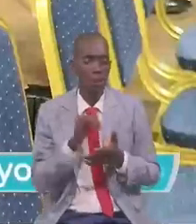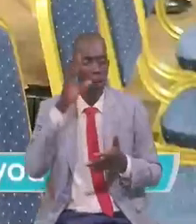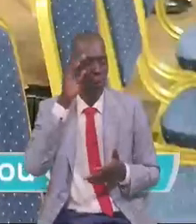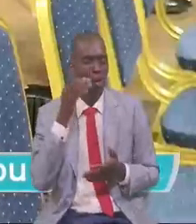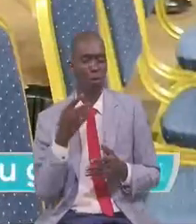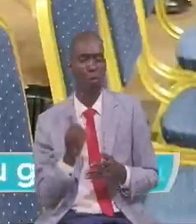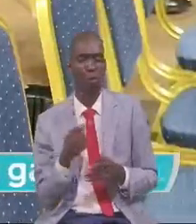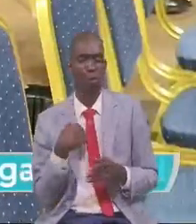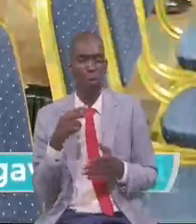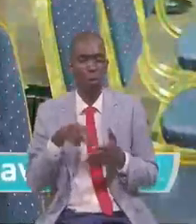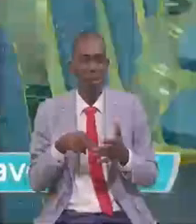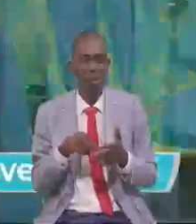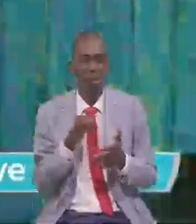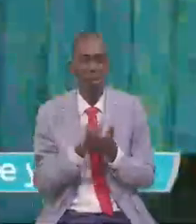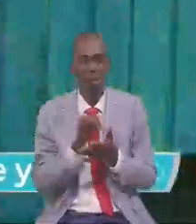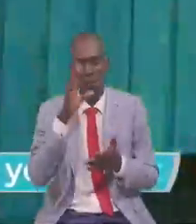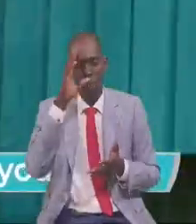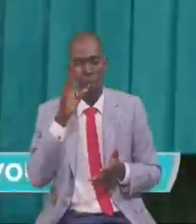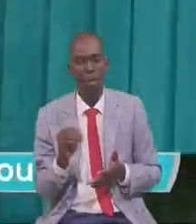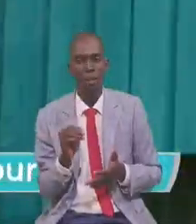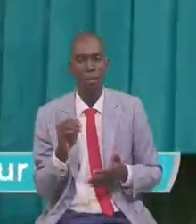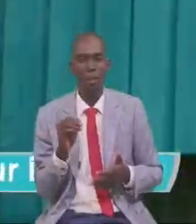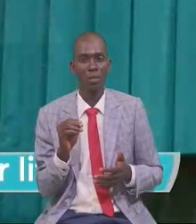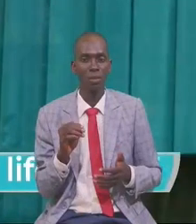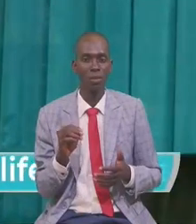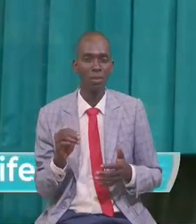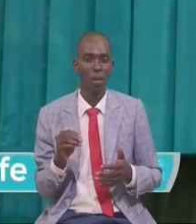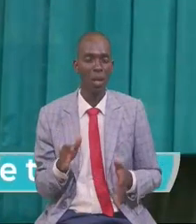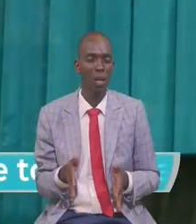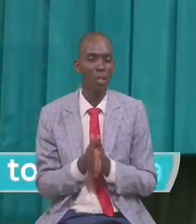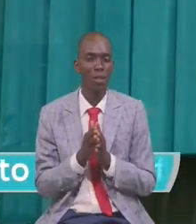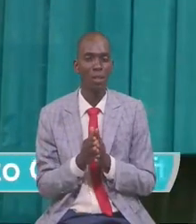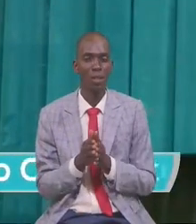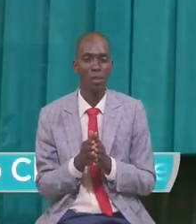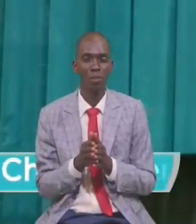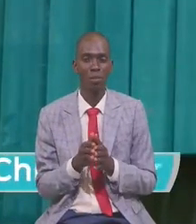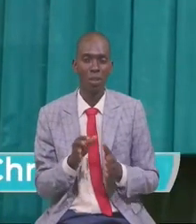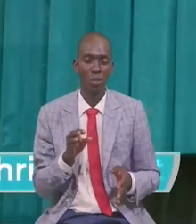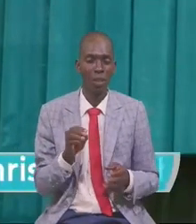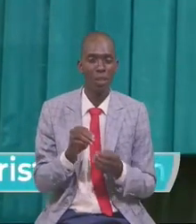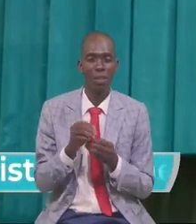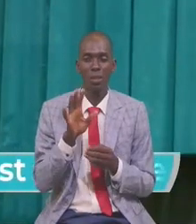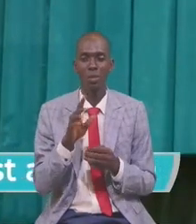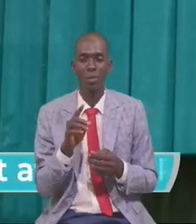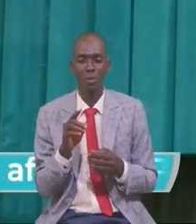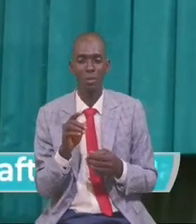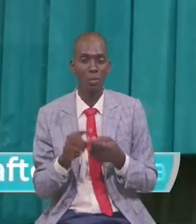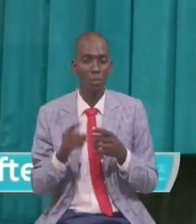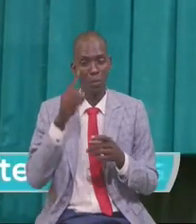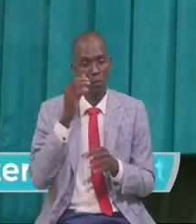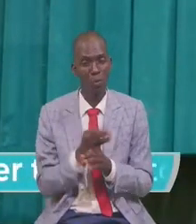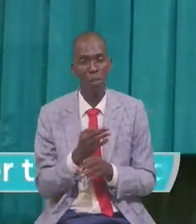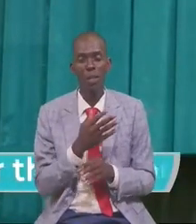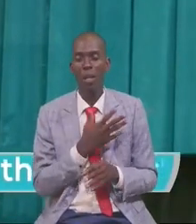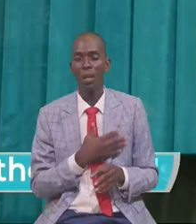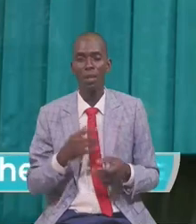L'homme a manifesté sa foi et ses amis ont manifesté aussi leur foi. Et Jésus a pu voir cette